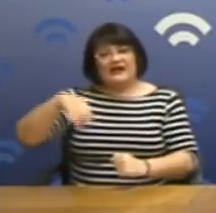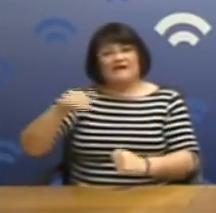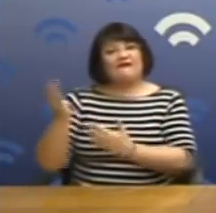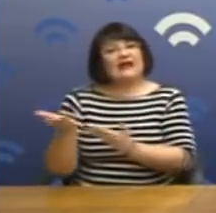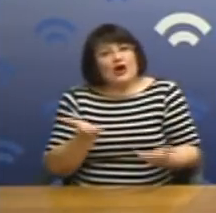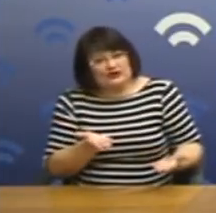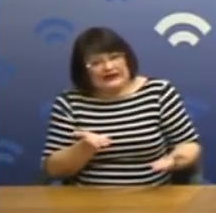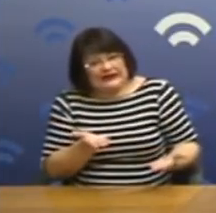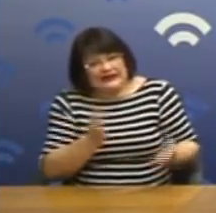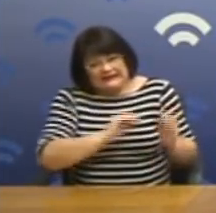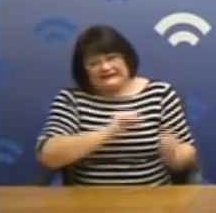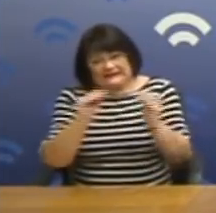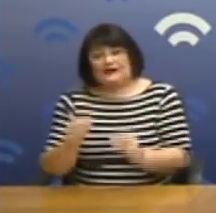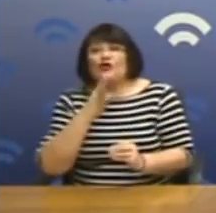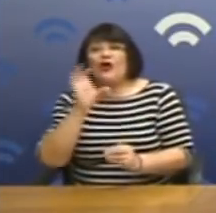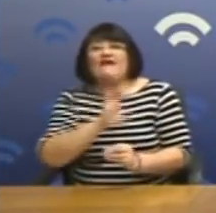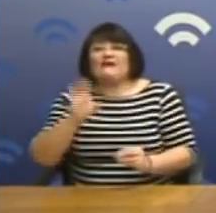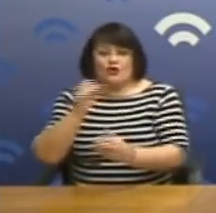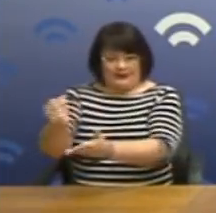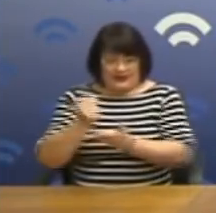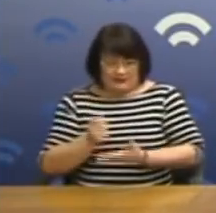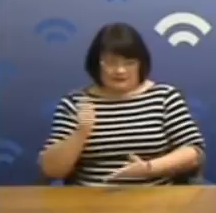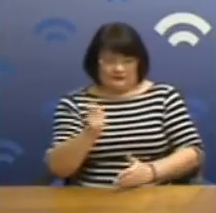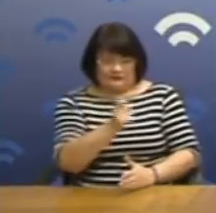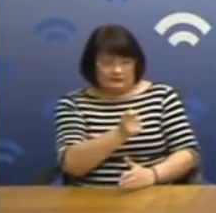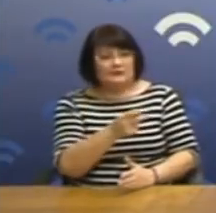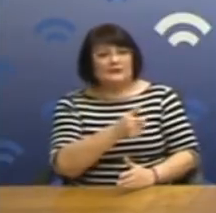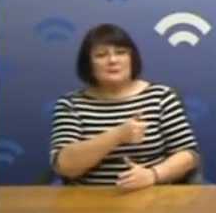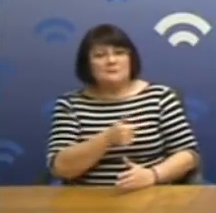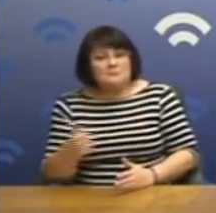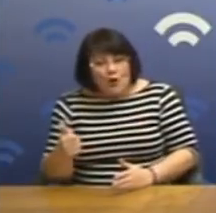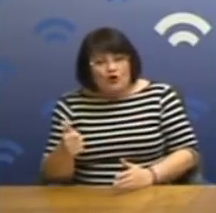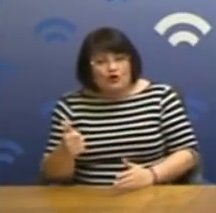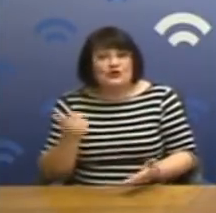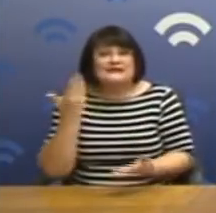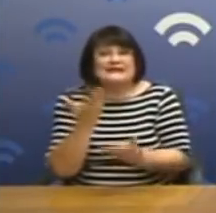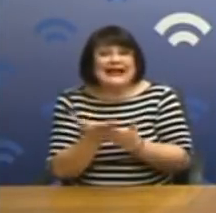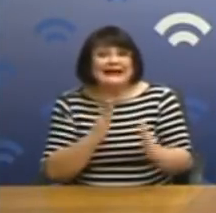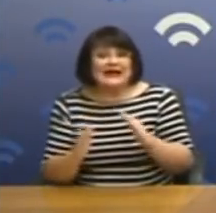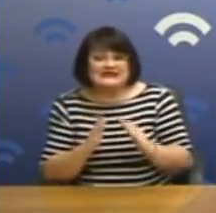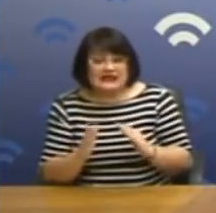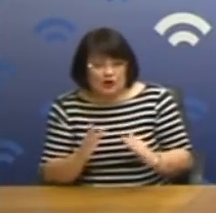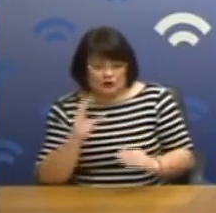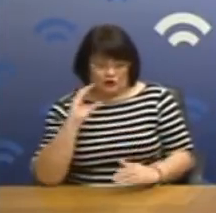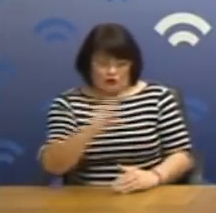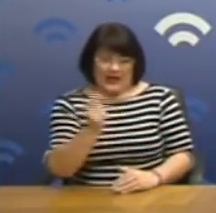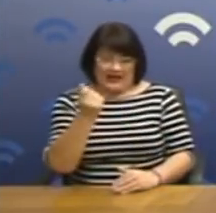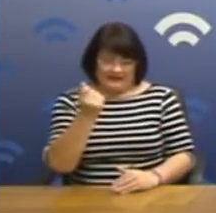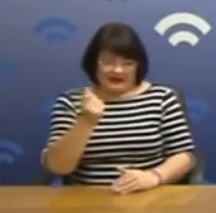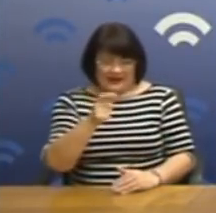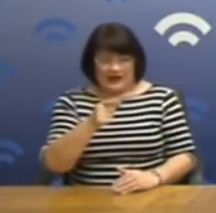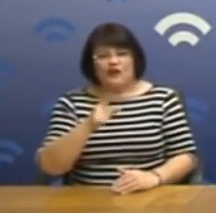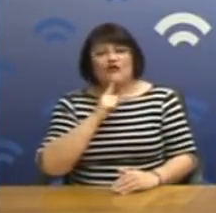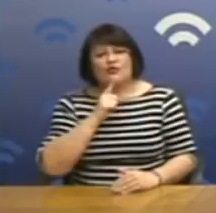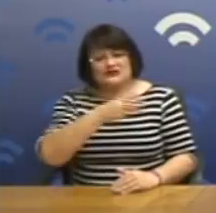τα ευρωπαϊκά κονδύλια που χρηματοδοτούν τις δομές αφορούν μόνο αιτούντες άσυλο. Και εσείς, όπως και ο